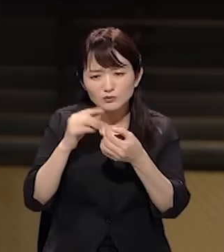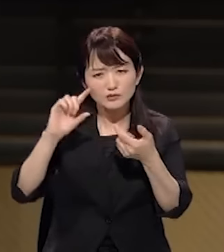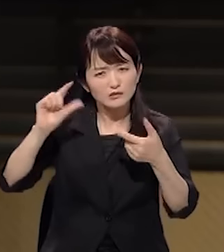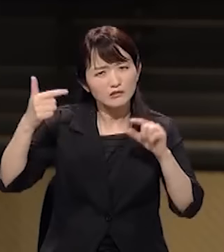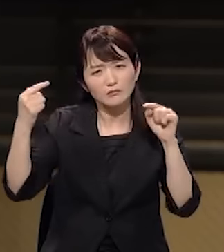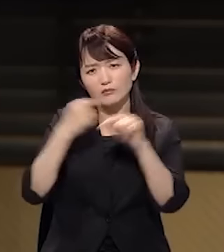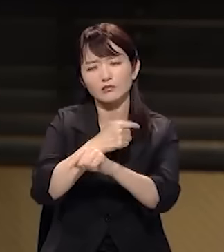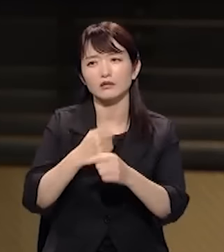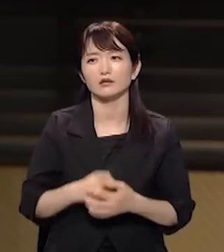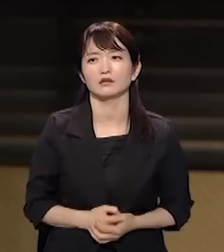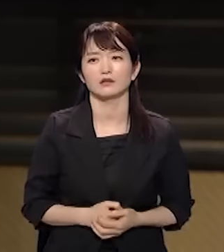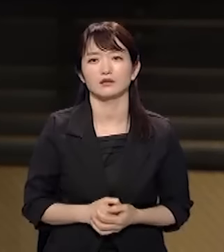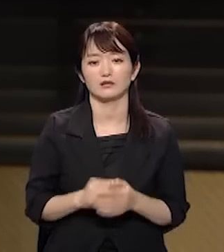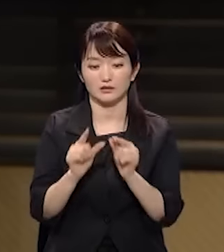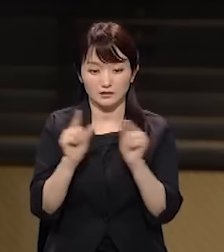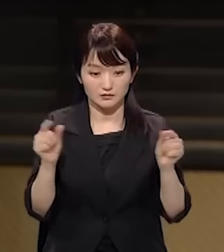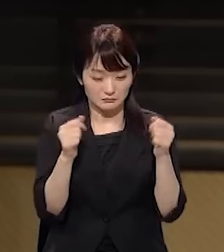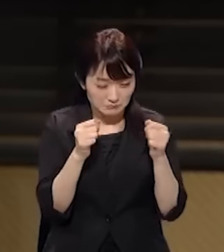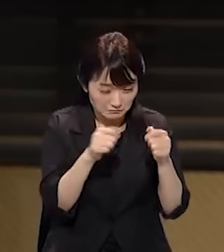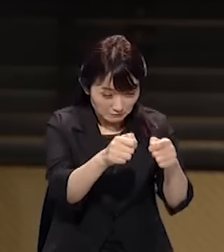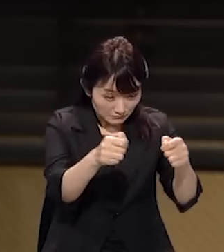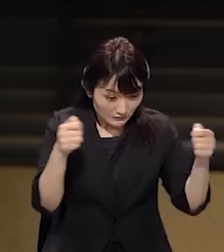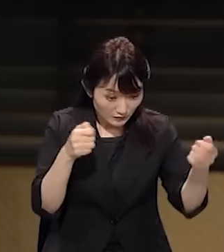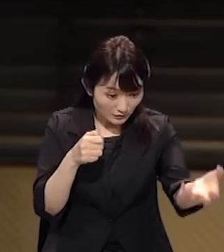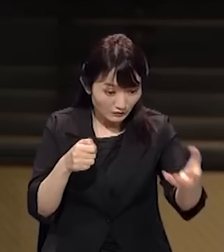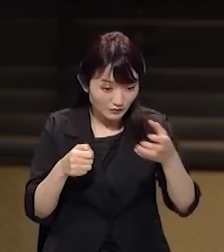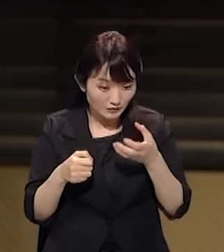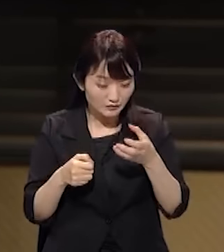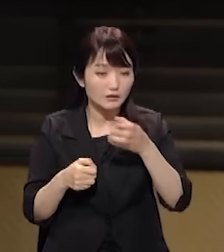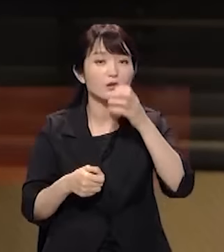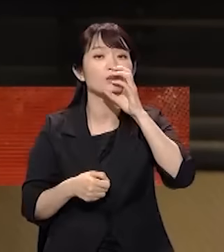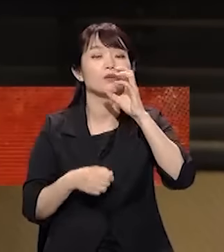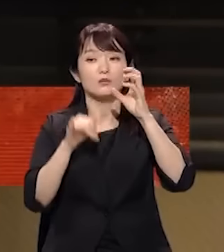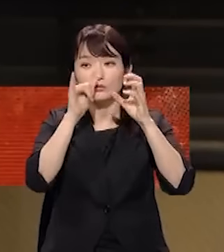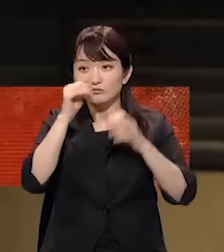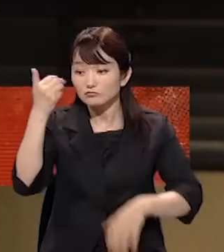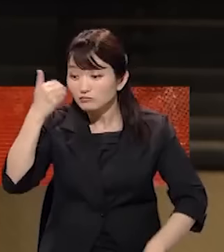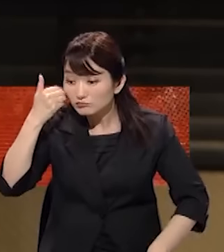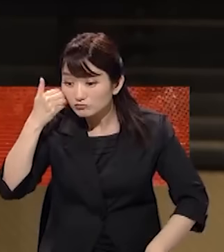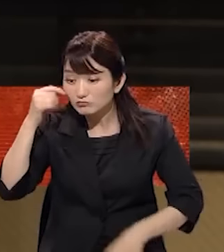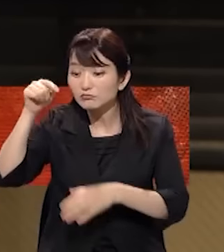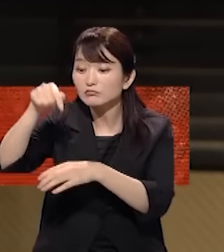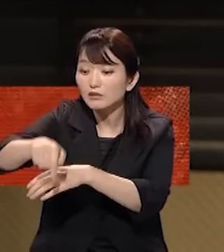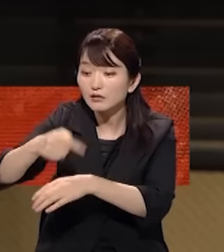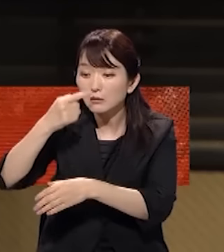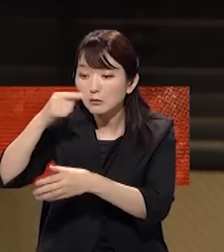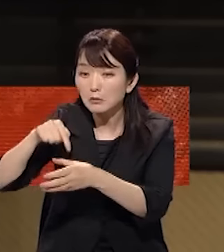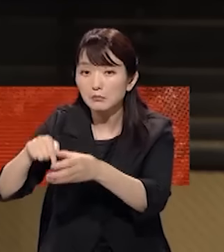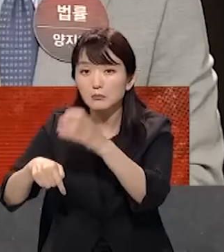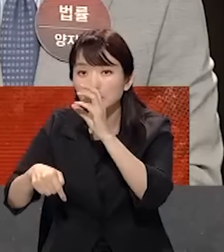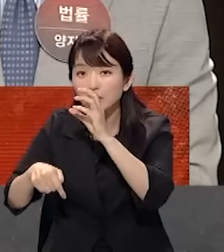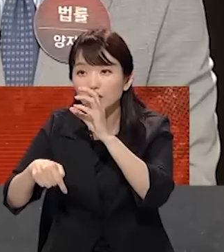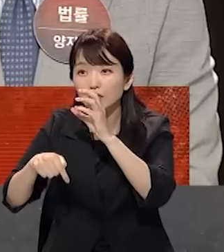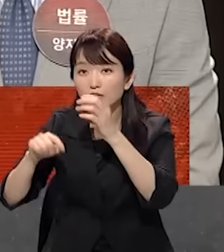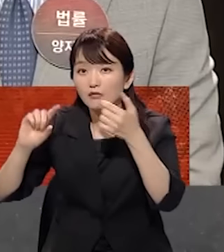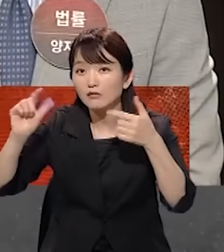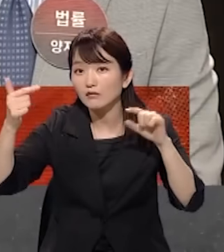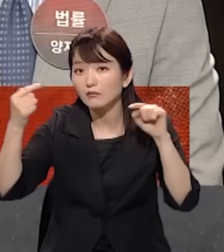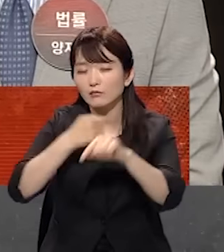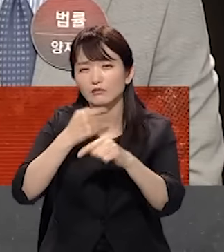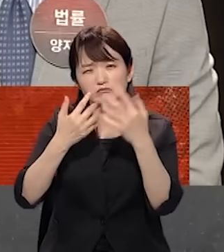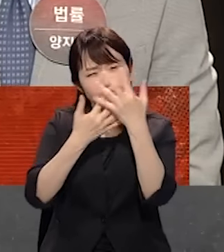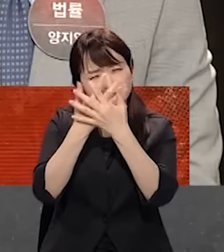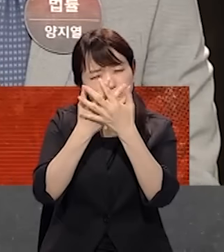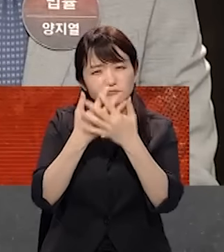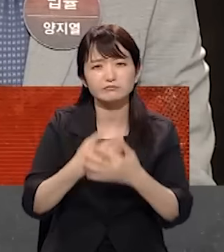일부에서는 냉장고에는 커피를 빼서 마셨다고 하는 사람도 있고 또 누구는 그냥 밖에서 커피를 마셨다 이렇게 얘기도 하고 있어서 명확하지